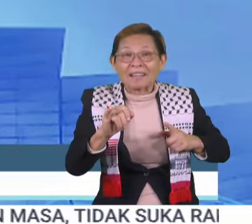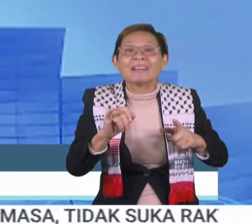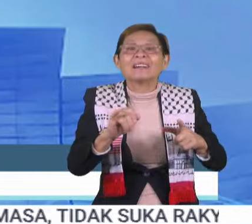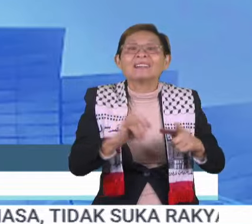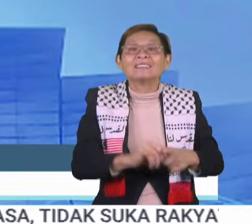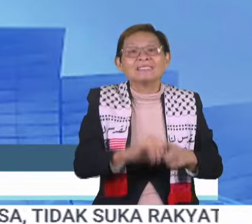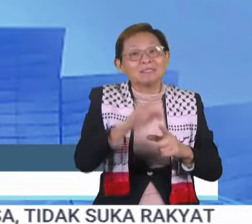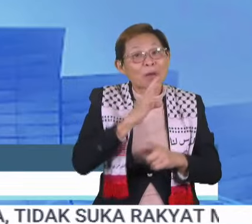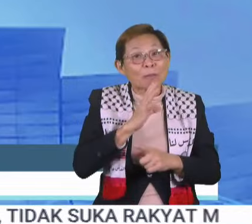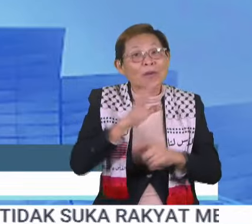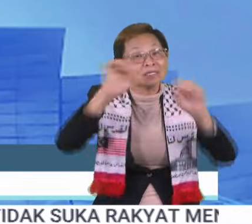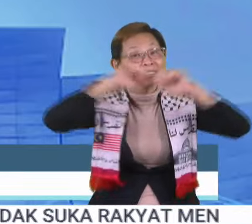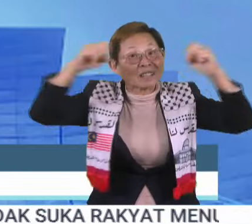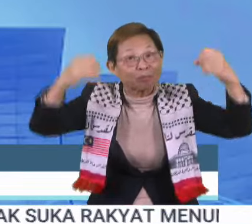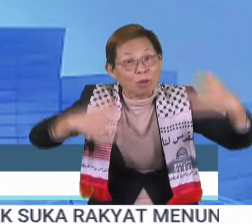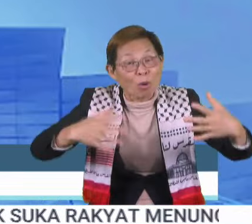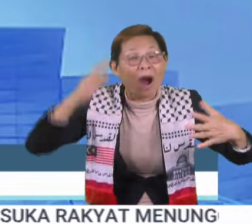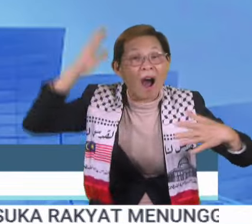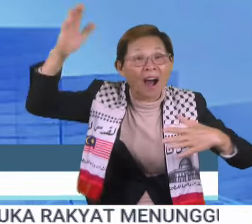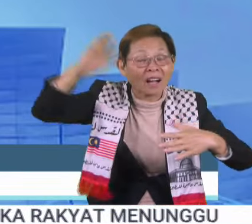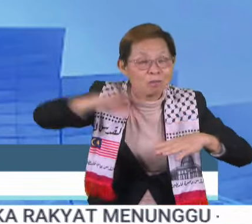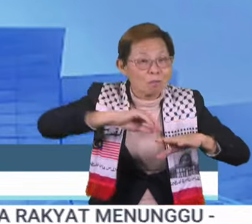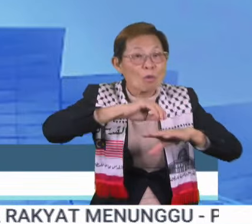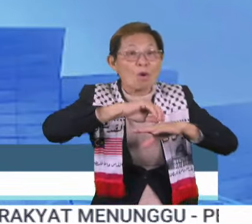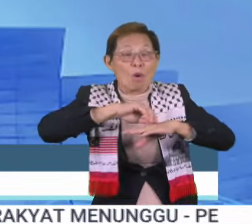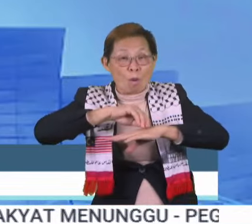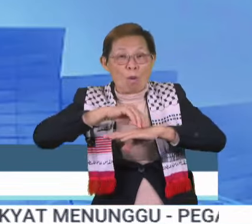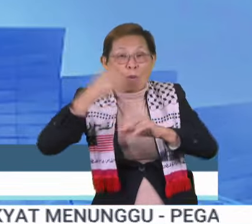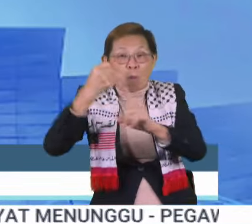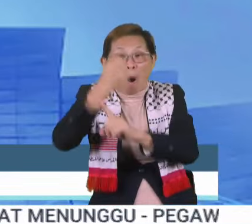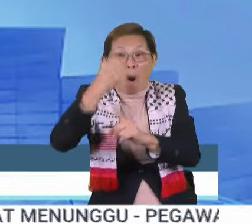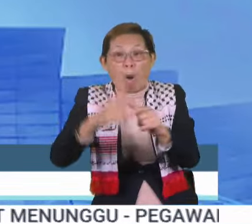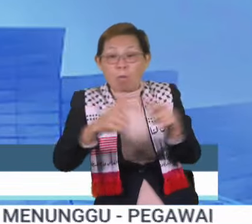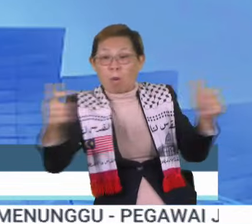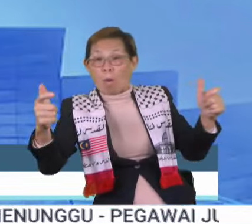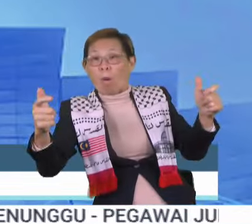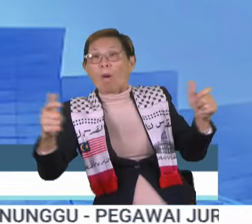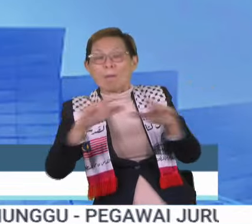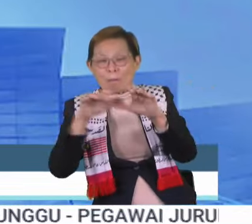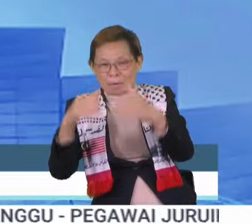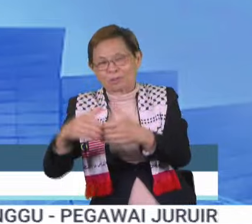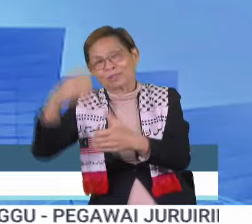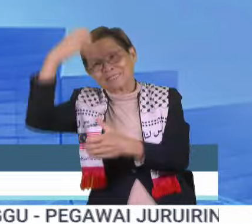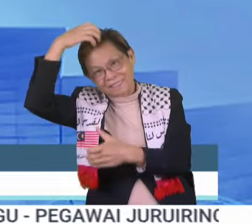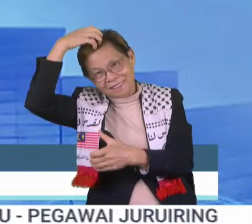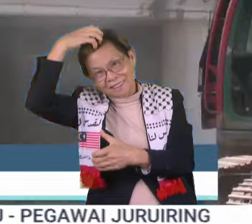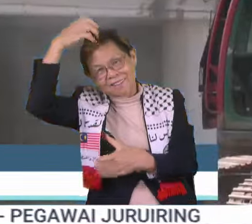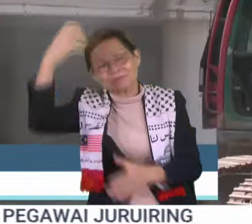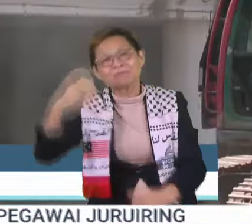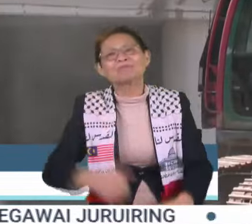Yusof menyifatkan stadium berkenaan bakal membawa impak besar kepada pasukan merah kuning itu.